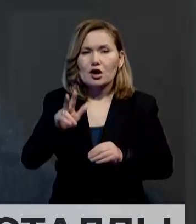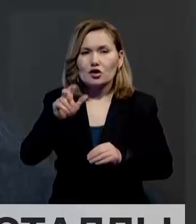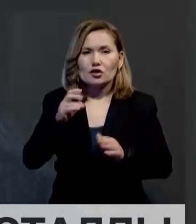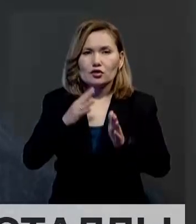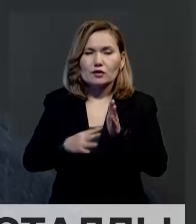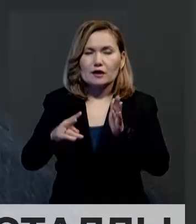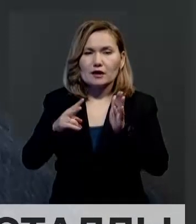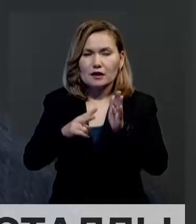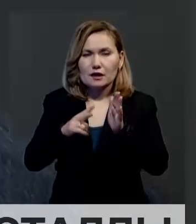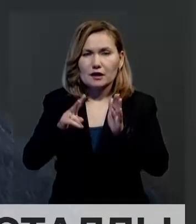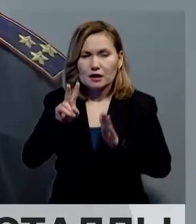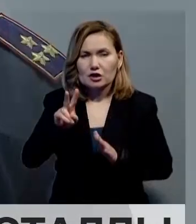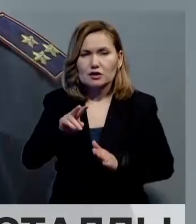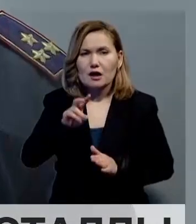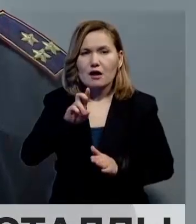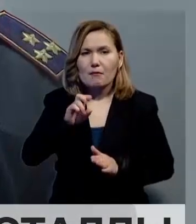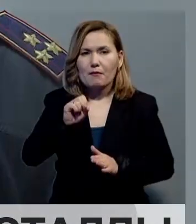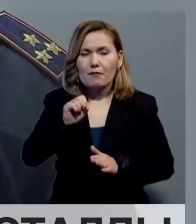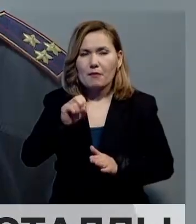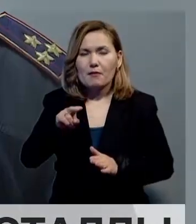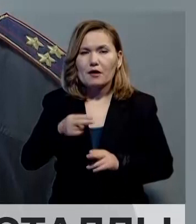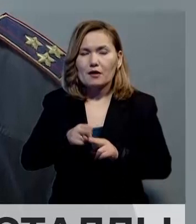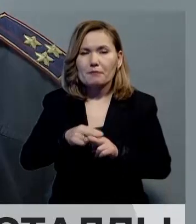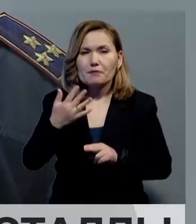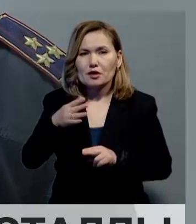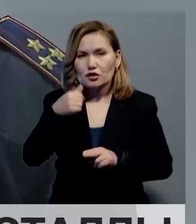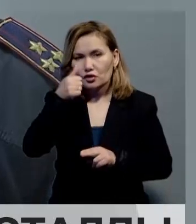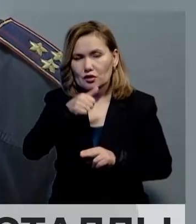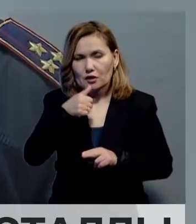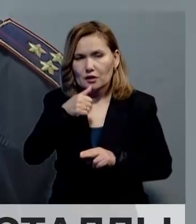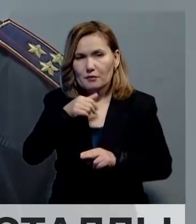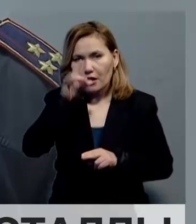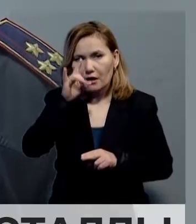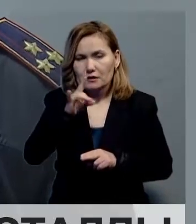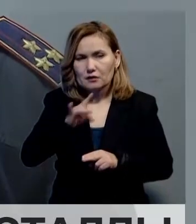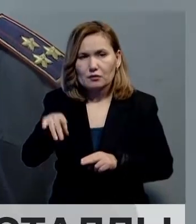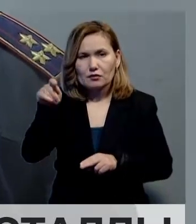392-бабы бойынша және де 5 жылға Қазақстан Республикасына кіре алмайды.